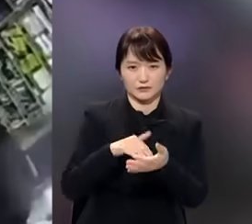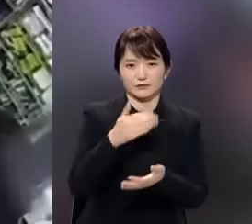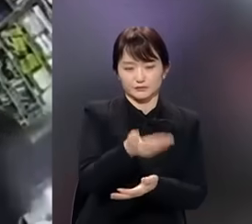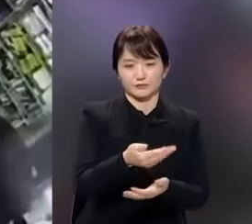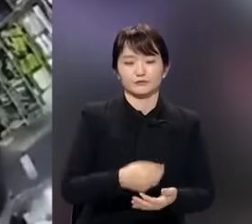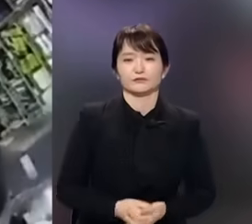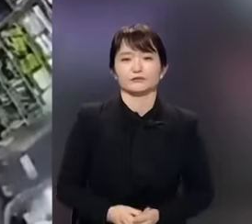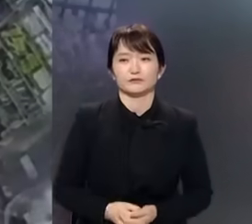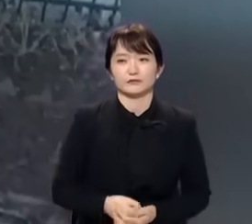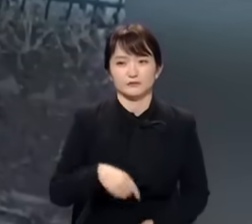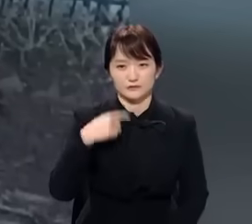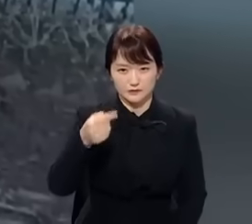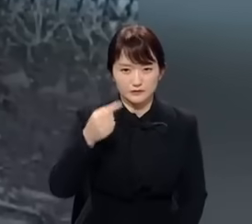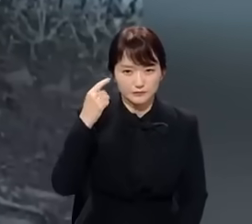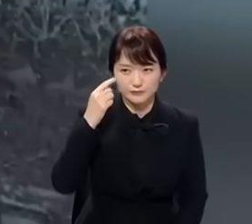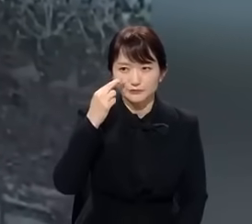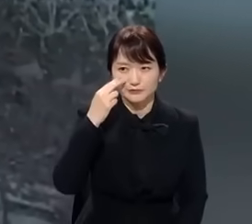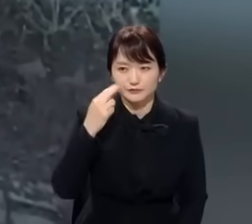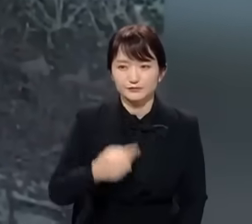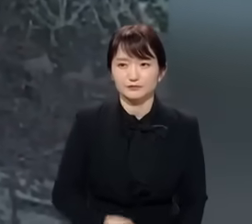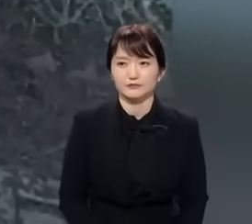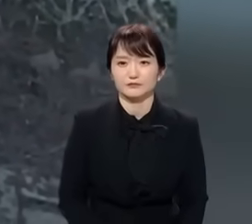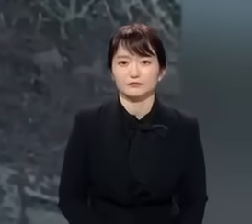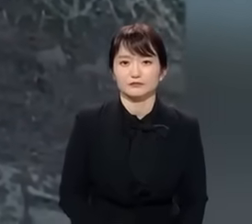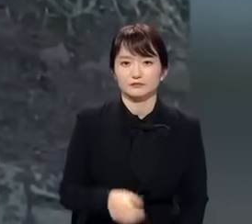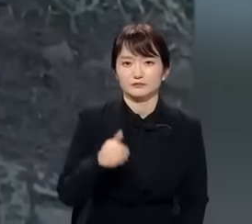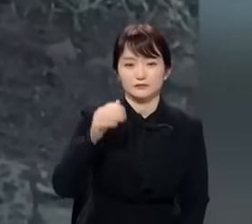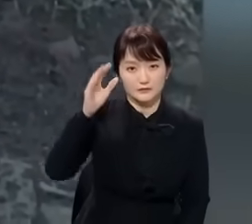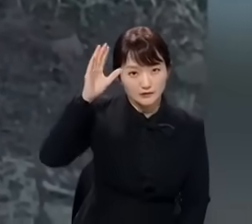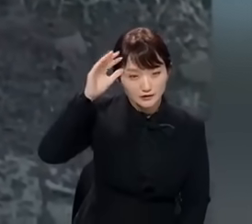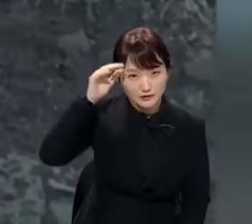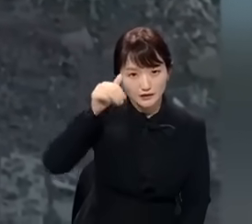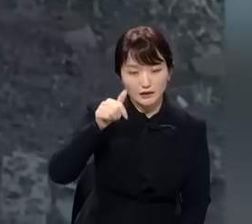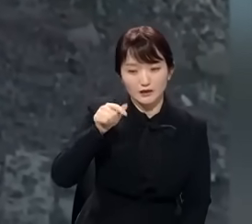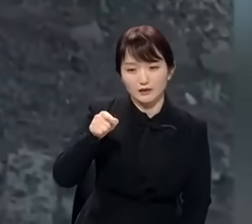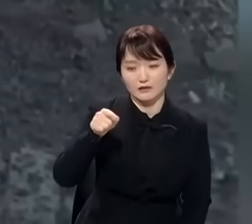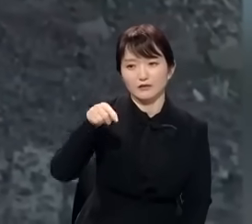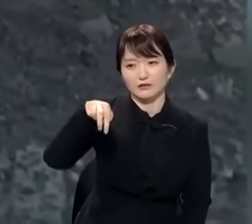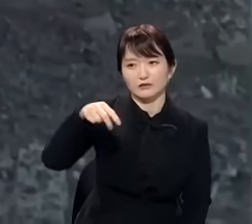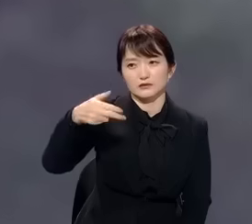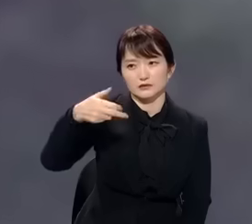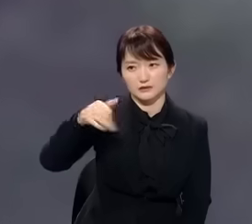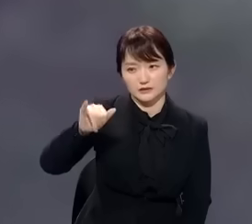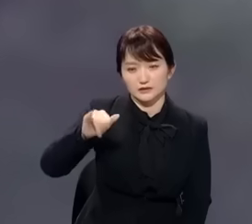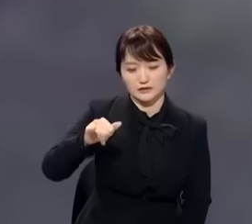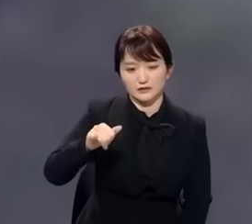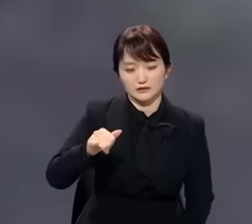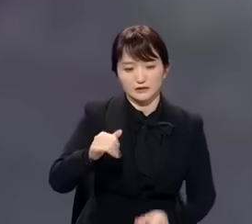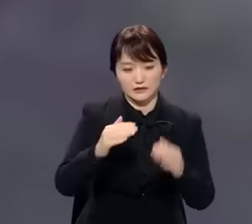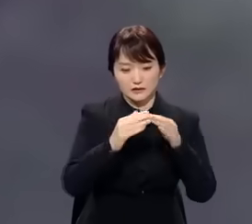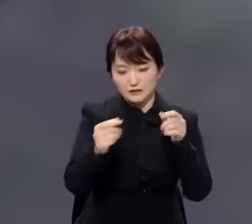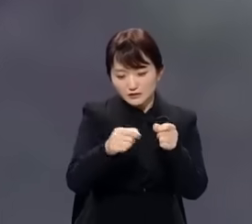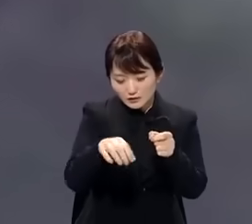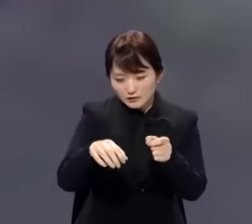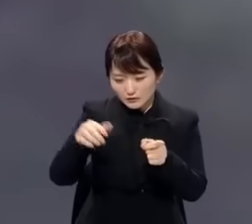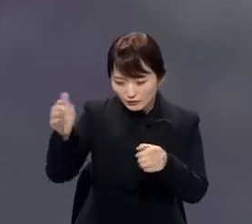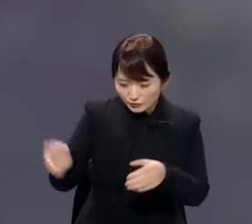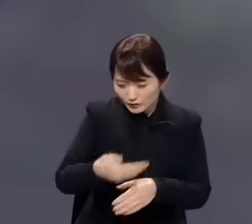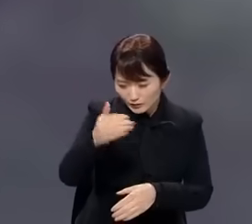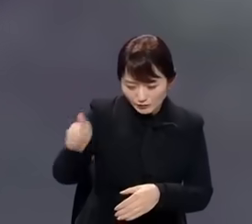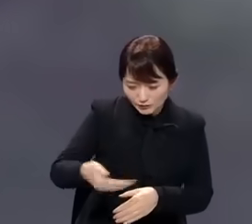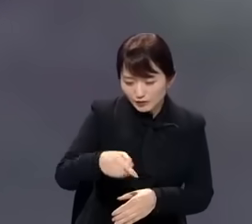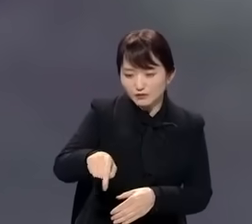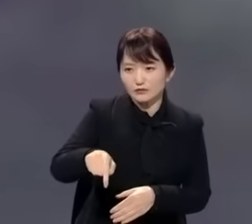가보시죠. 네, 허스키 한 마리가 앞마당에 큰 구멍 하나를 내놨죠. 심심했던 건지 크게